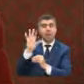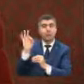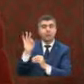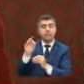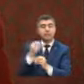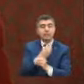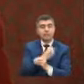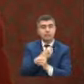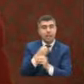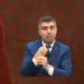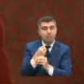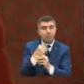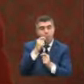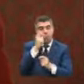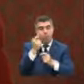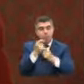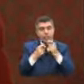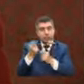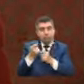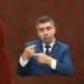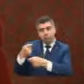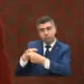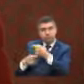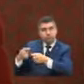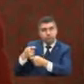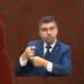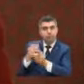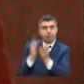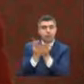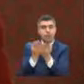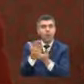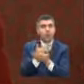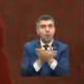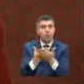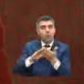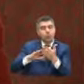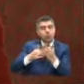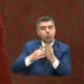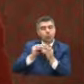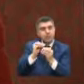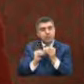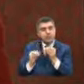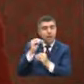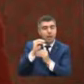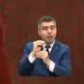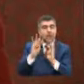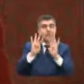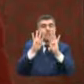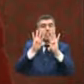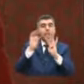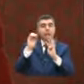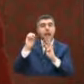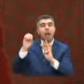والهندسة ومدارس التجارة والتسيير، بما مكنا من إضافة حوالي 8000 مقعد بيداغوجي